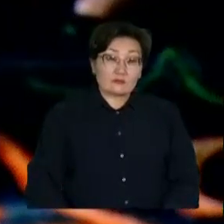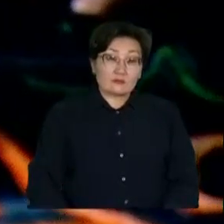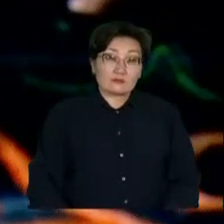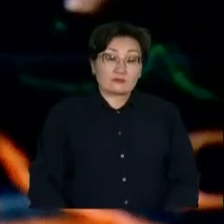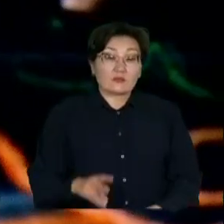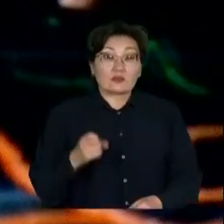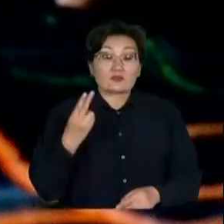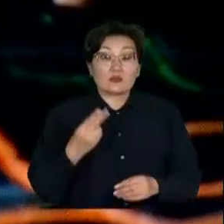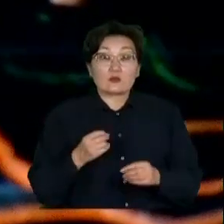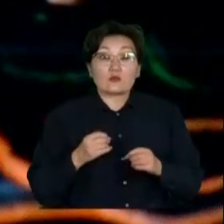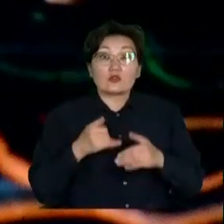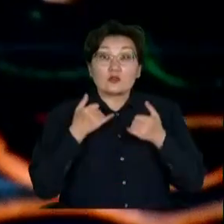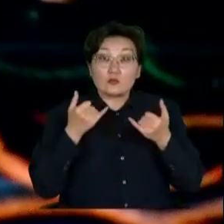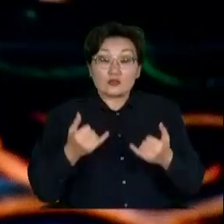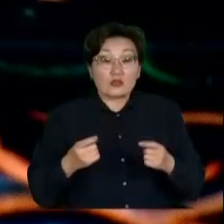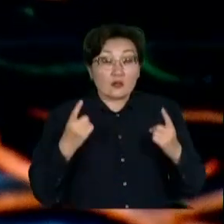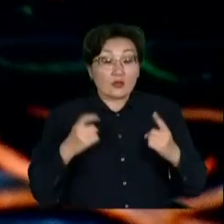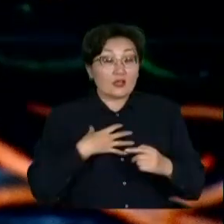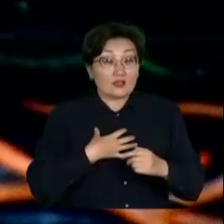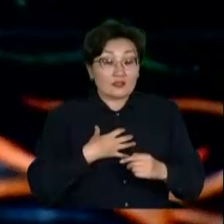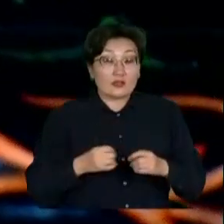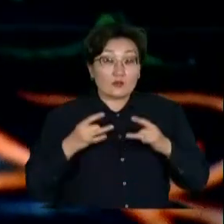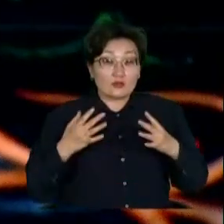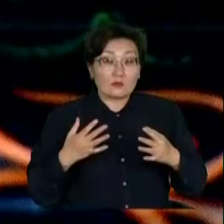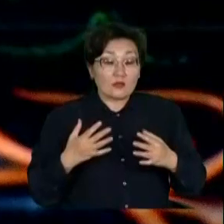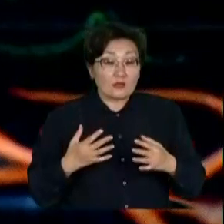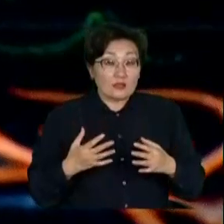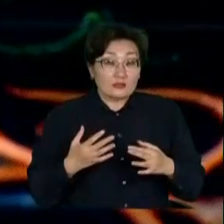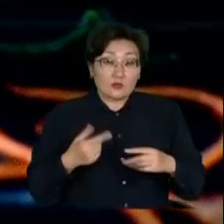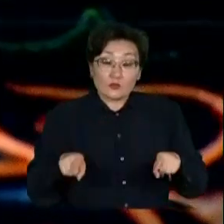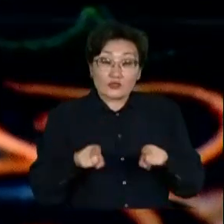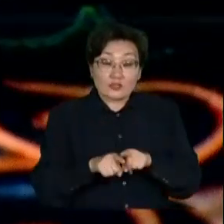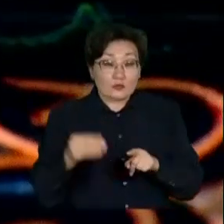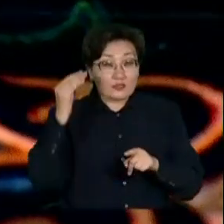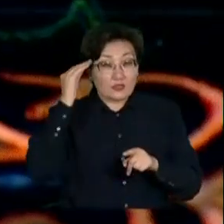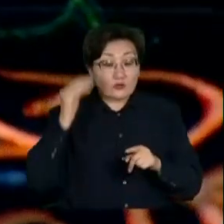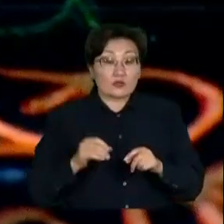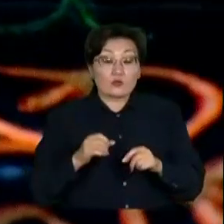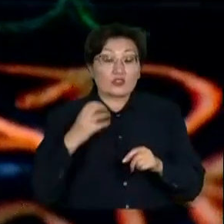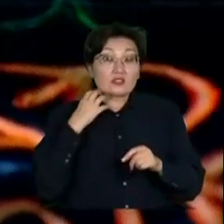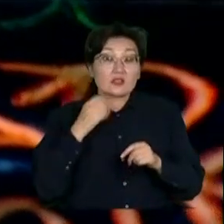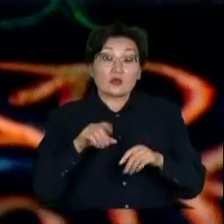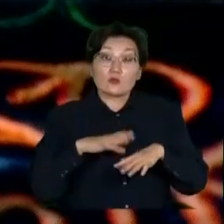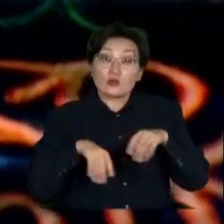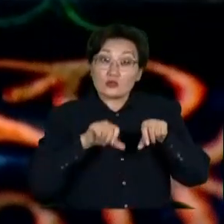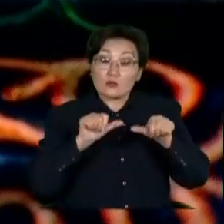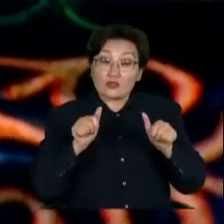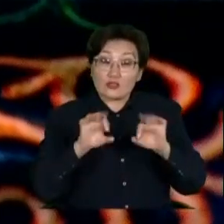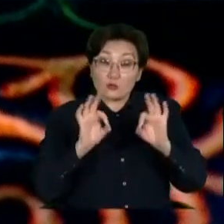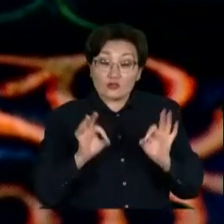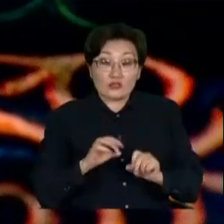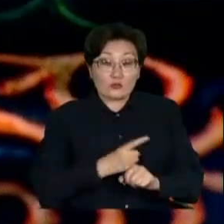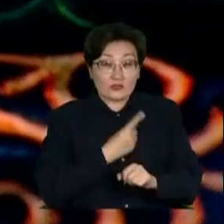Ұлт үшін ұлық мерекеде ұлттық құндылықтарды дәріптеу ұлағат іс. Осы ойды сергеткен қызылордалық қолөнер шебері Ғалия